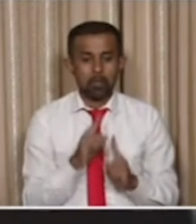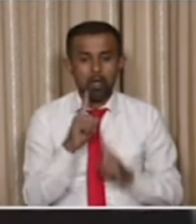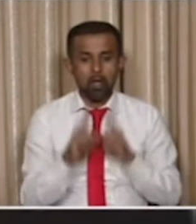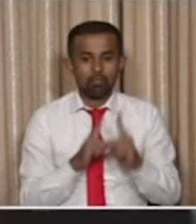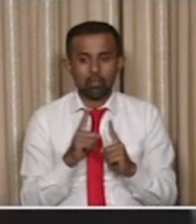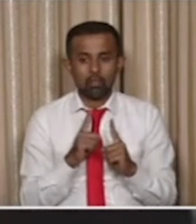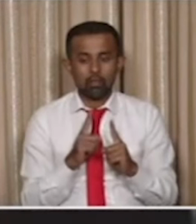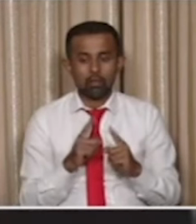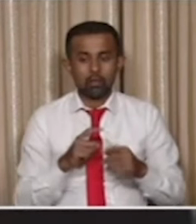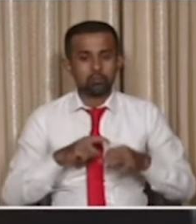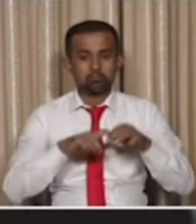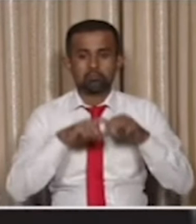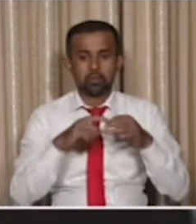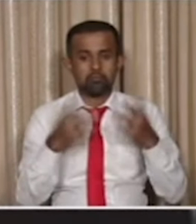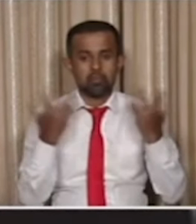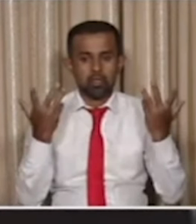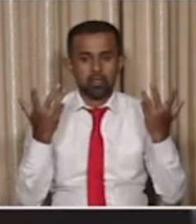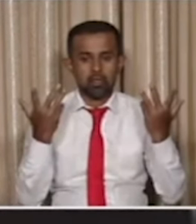अभियोग लक